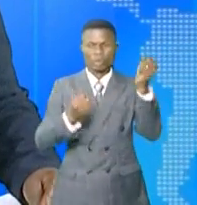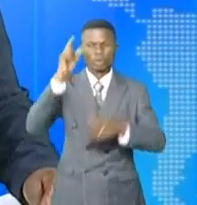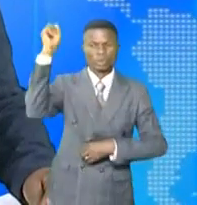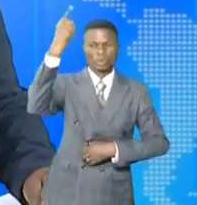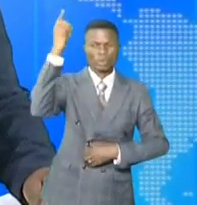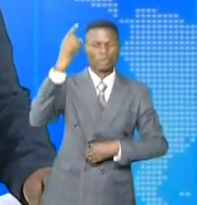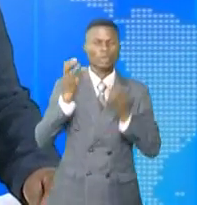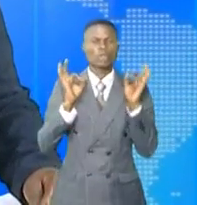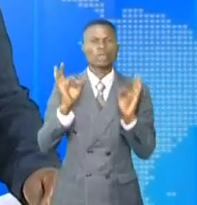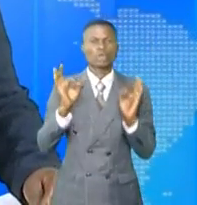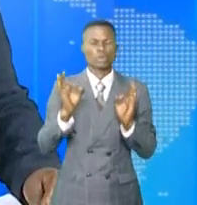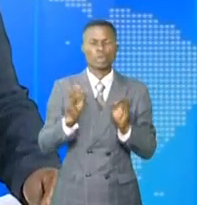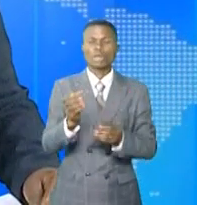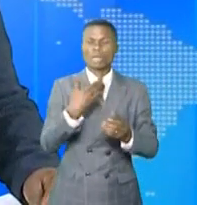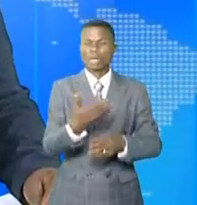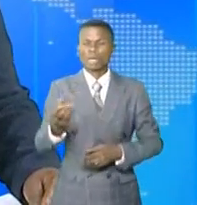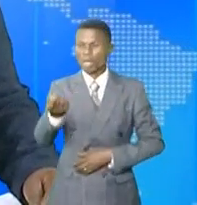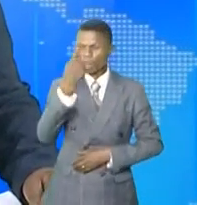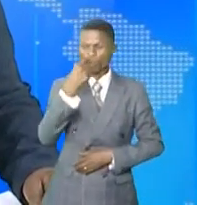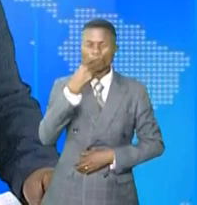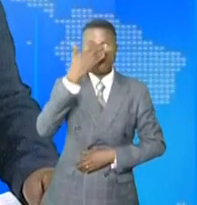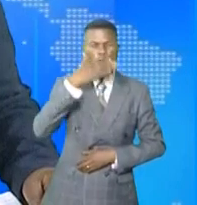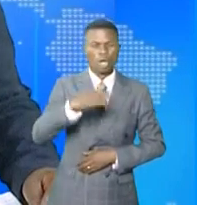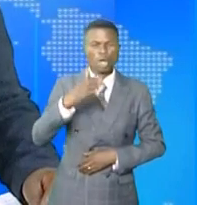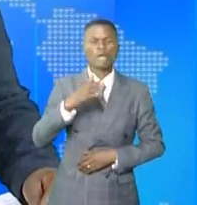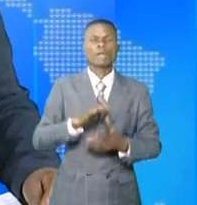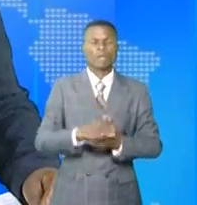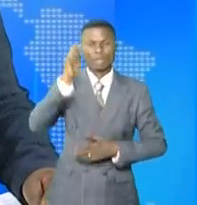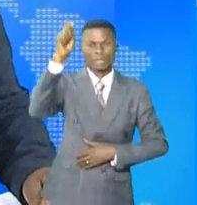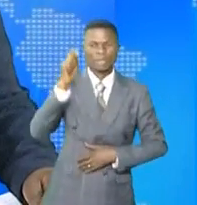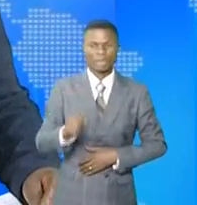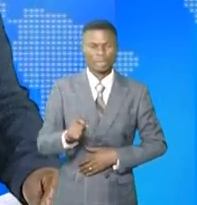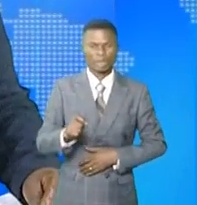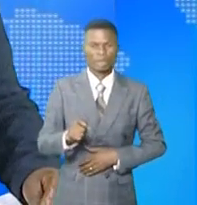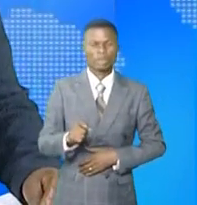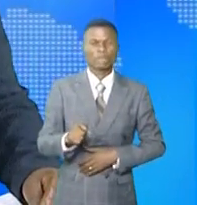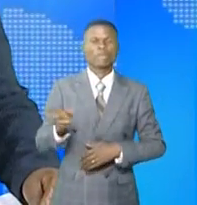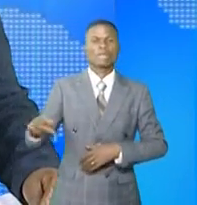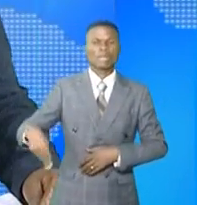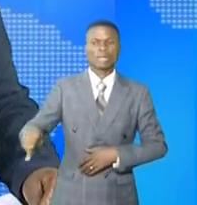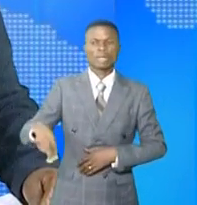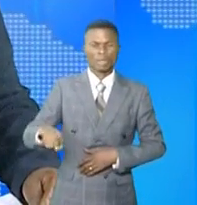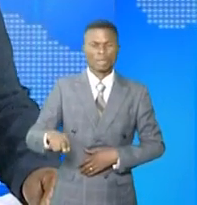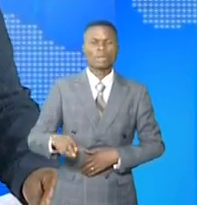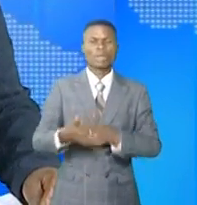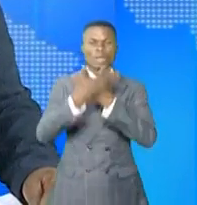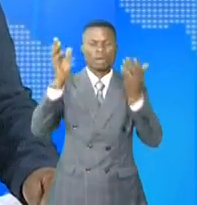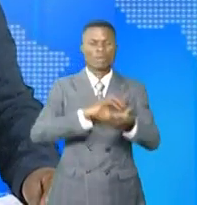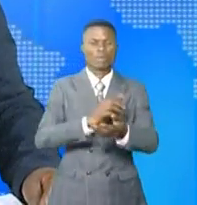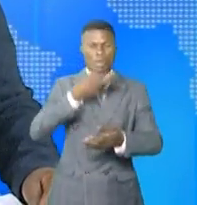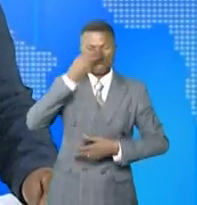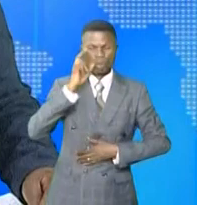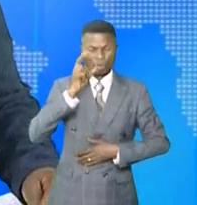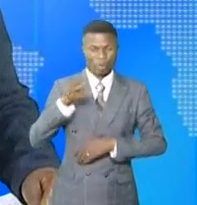neuve médicalisée de produits pharmaceutiques en faveur de l'hôpital militaire régional de Bukavu. À travers